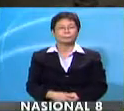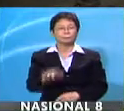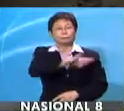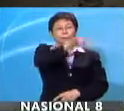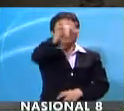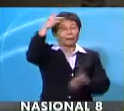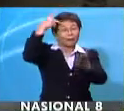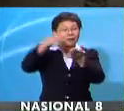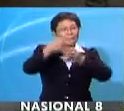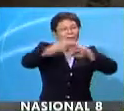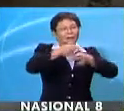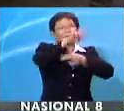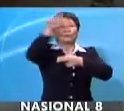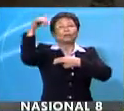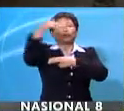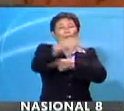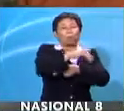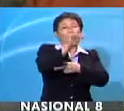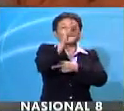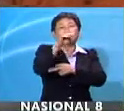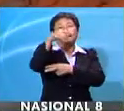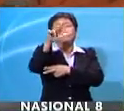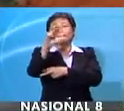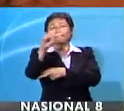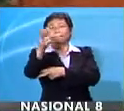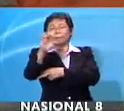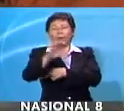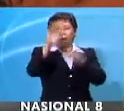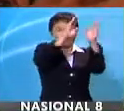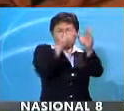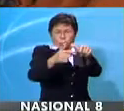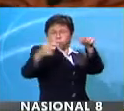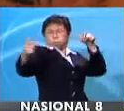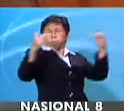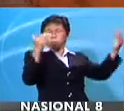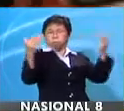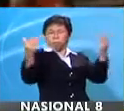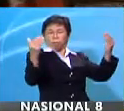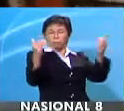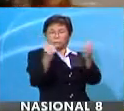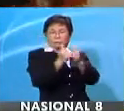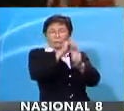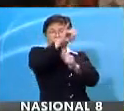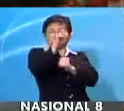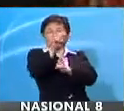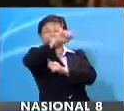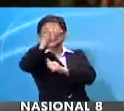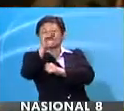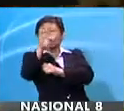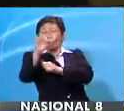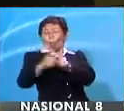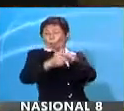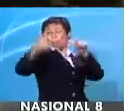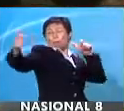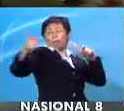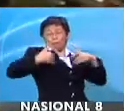Pesawat yang dikenali dengan nama Solar Impulse 2 yang memiliki bentuk lebih besar jika dibandingkan dengan jet jumbo namun